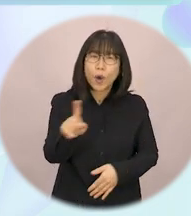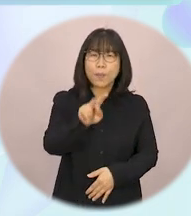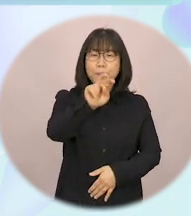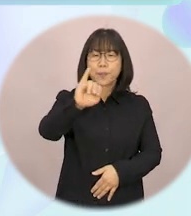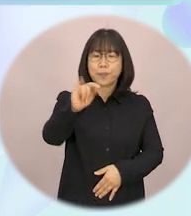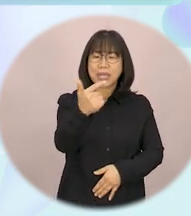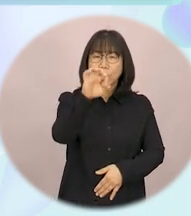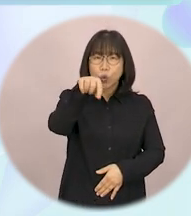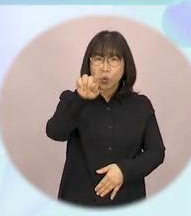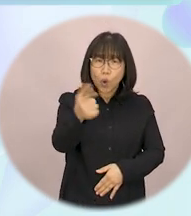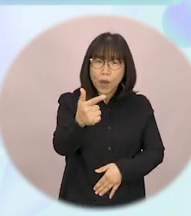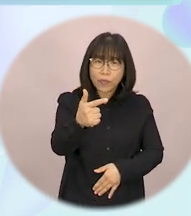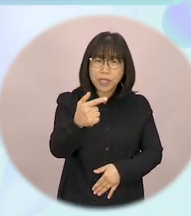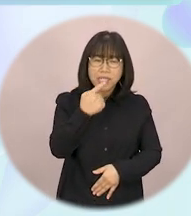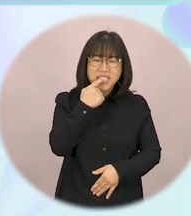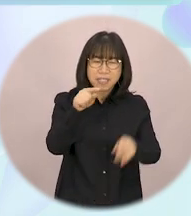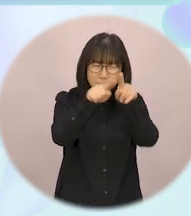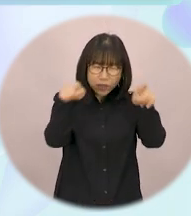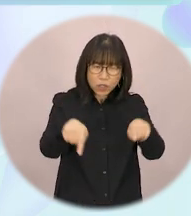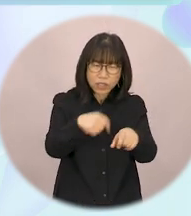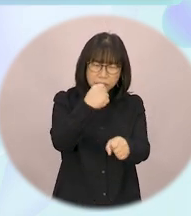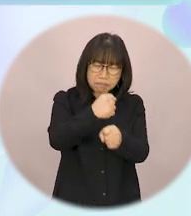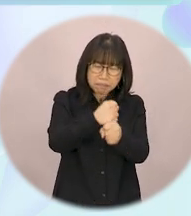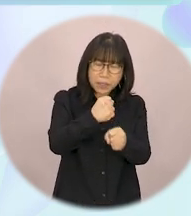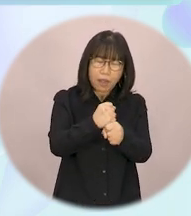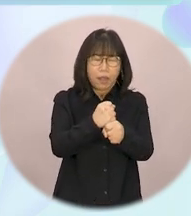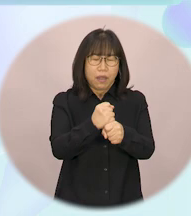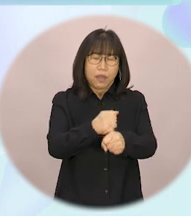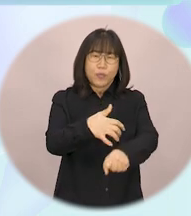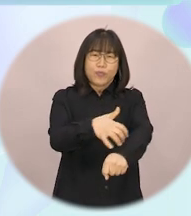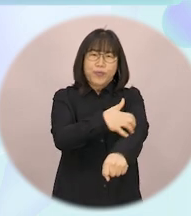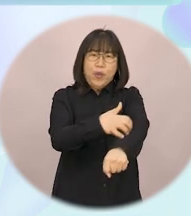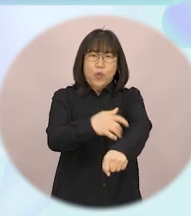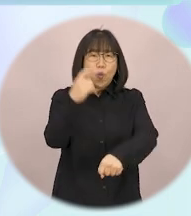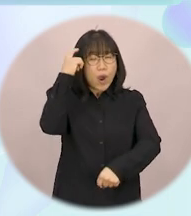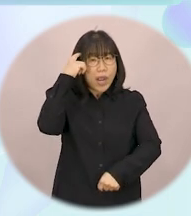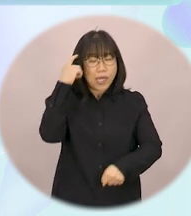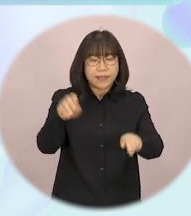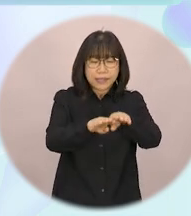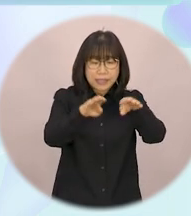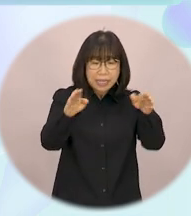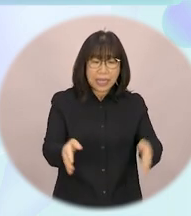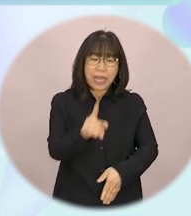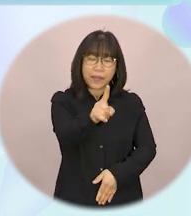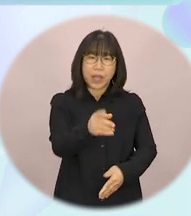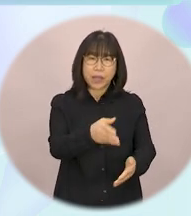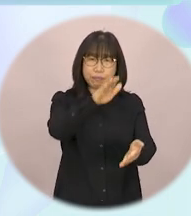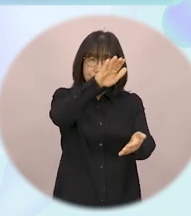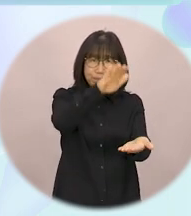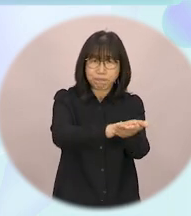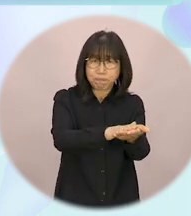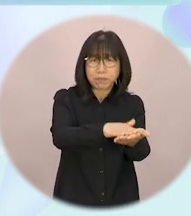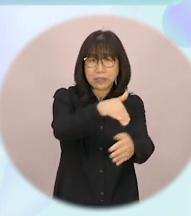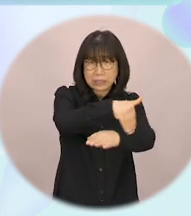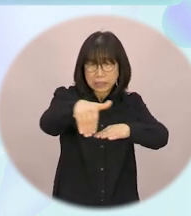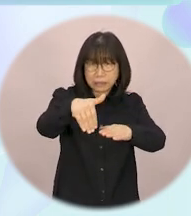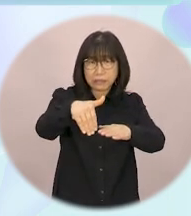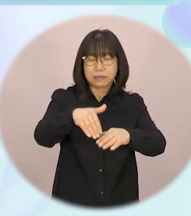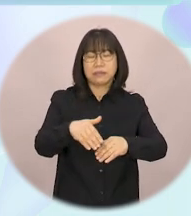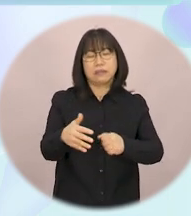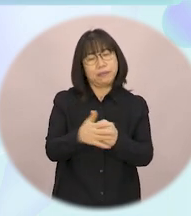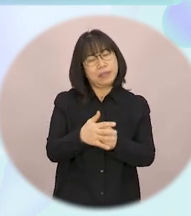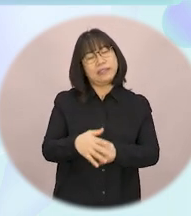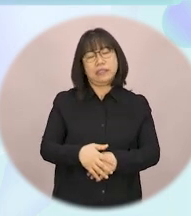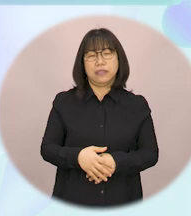그동안 민원 서식을 작성할 때 민원 서식 데스크에만 작성 예시가 부착돼 있어서 이용하기가 불편했는데요.